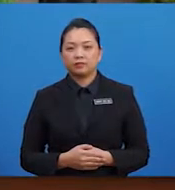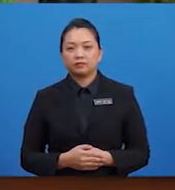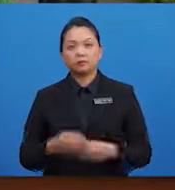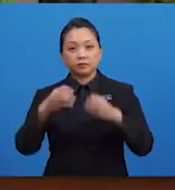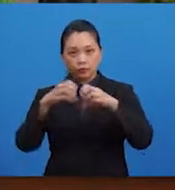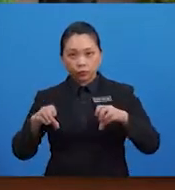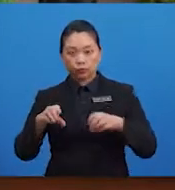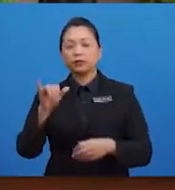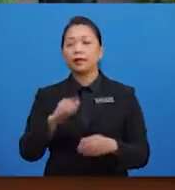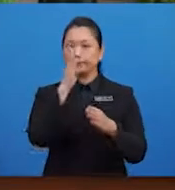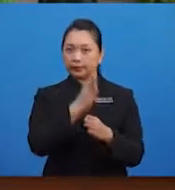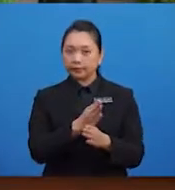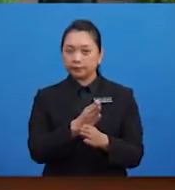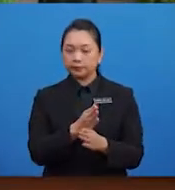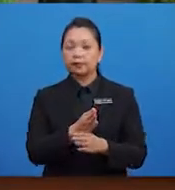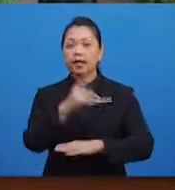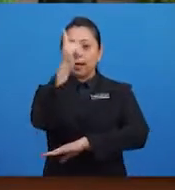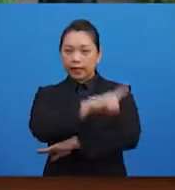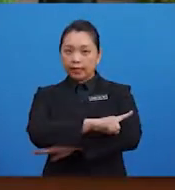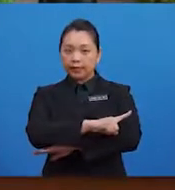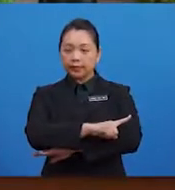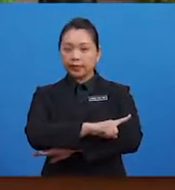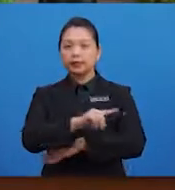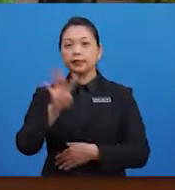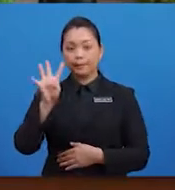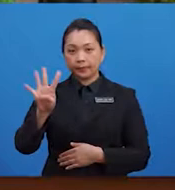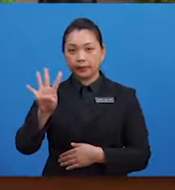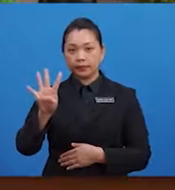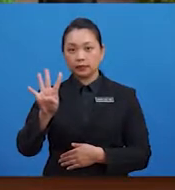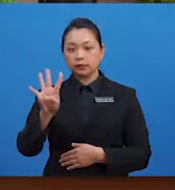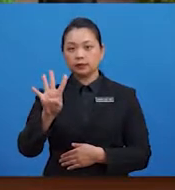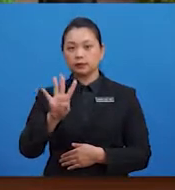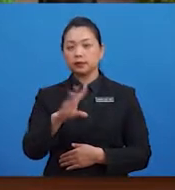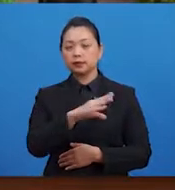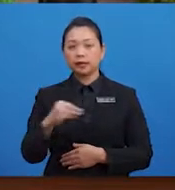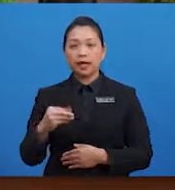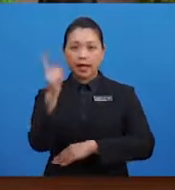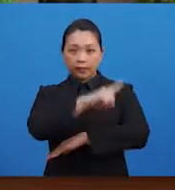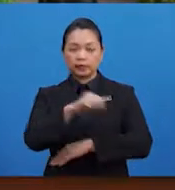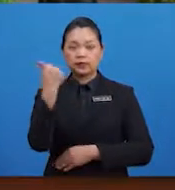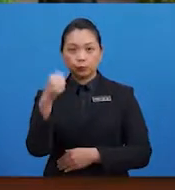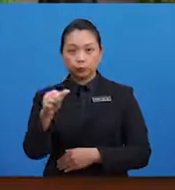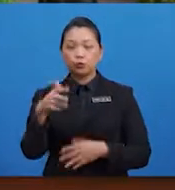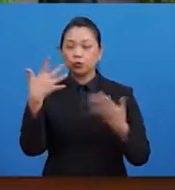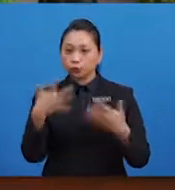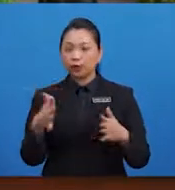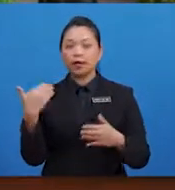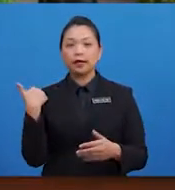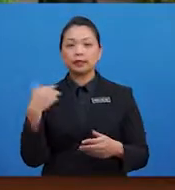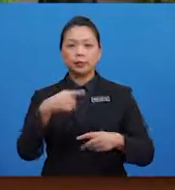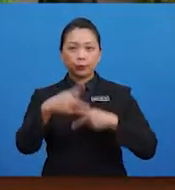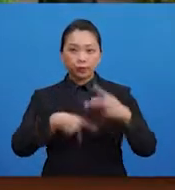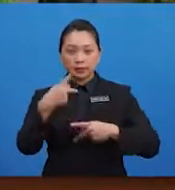Telur yang bernas pada hari keempat dan pada hari ke-10 yang telah melalui proses pendianan